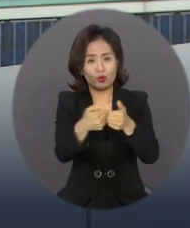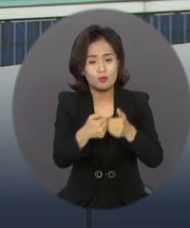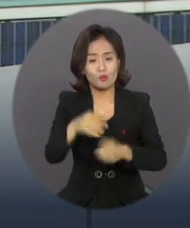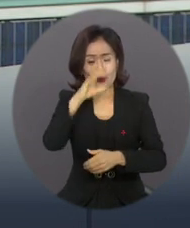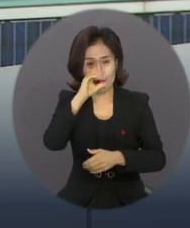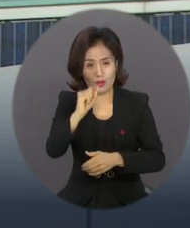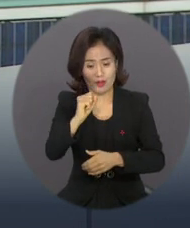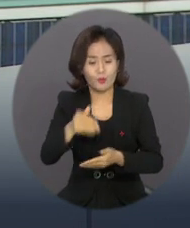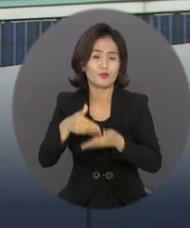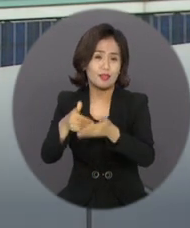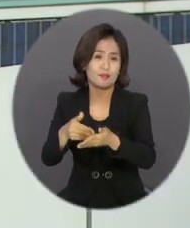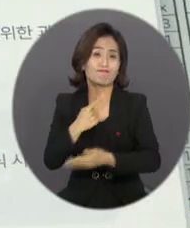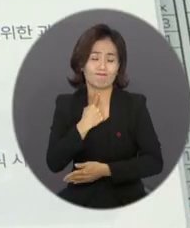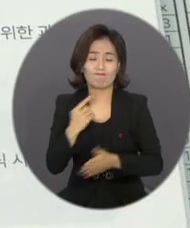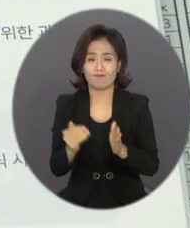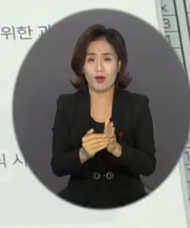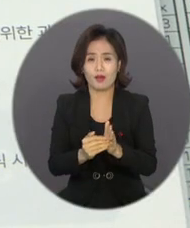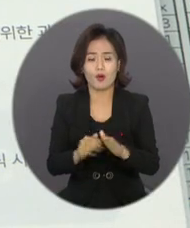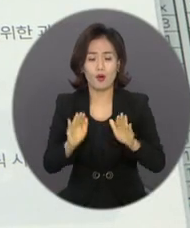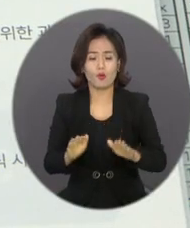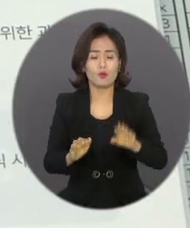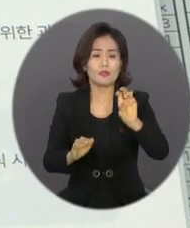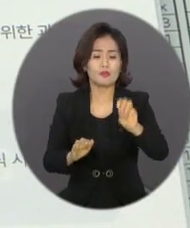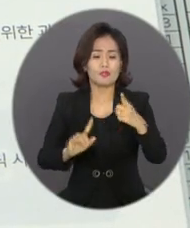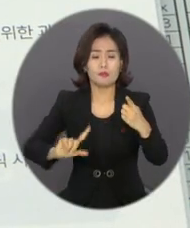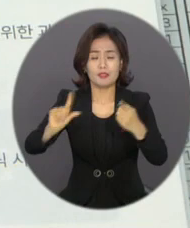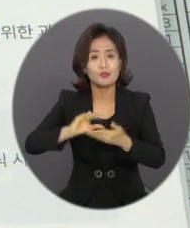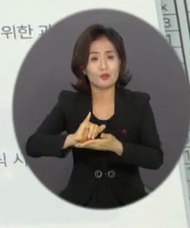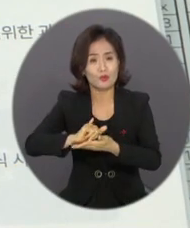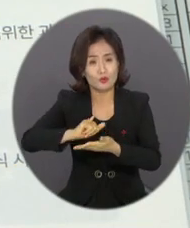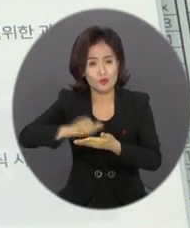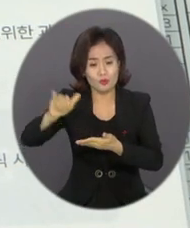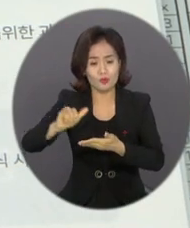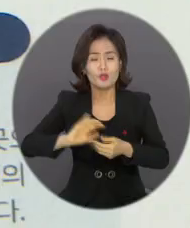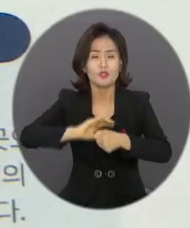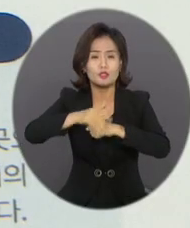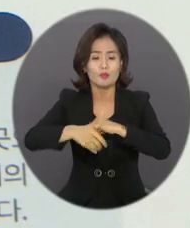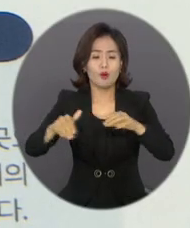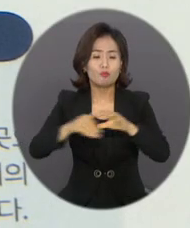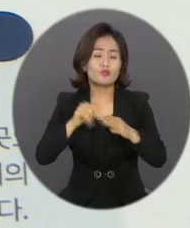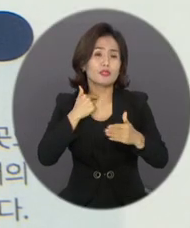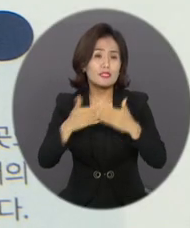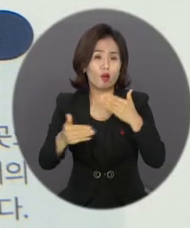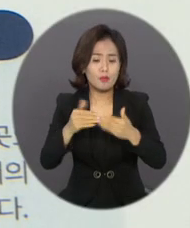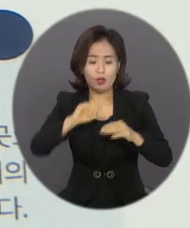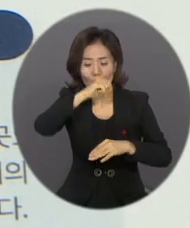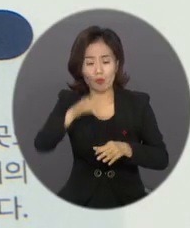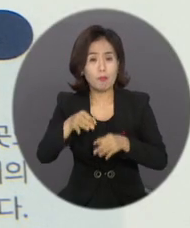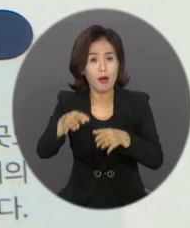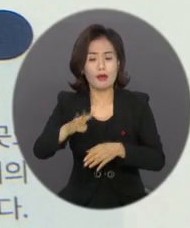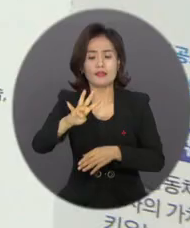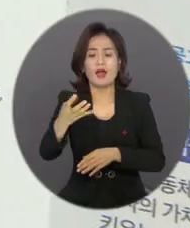이런 제안을 들였었습니다 오는 31일 출발하는 이번 글로벌 문화체험 캠프에 투입된 예산은